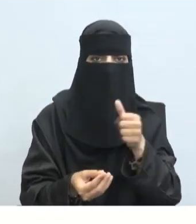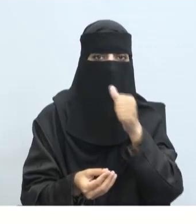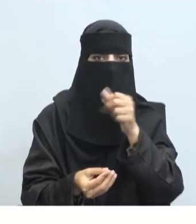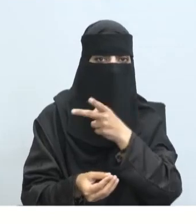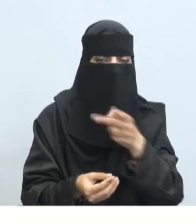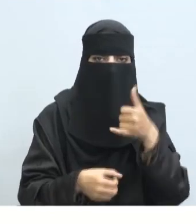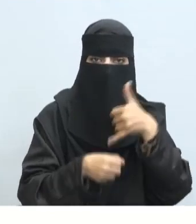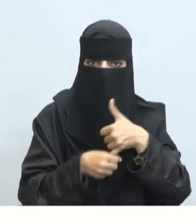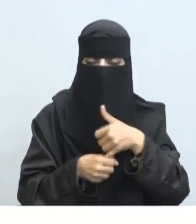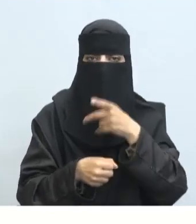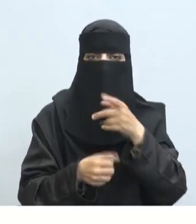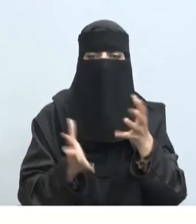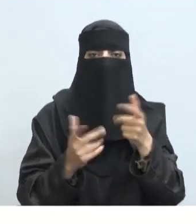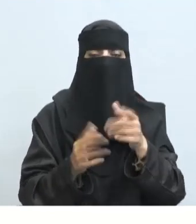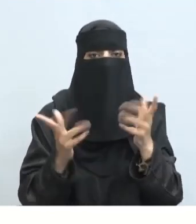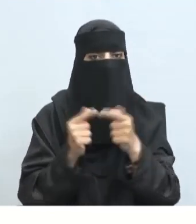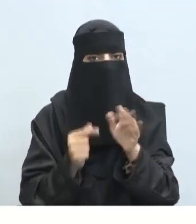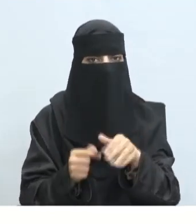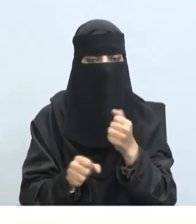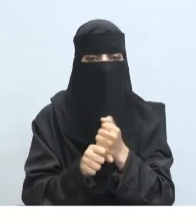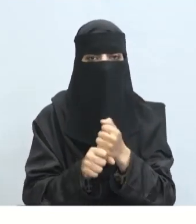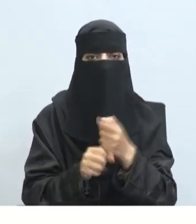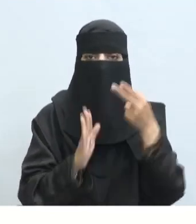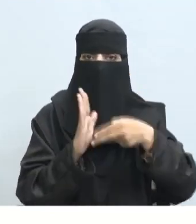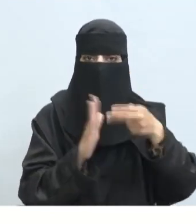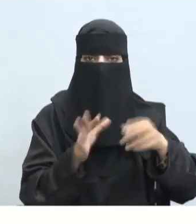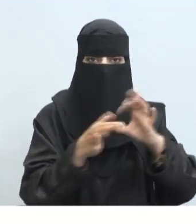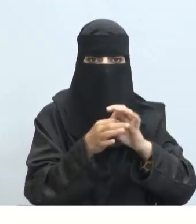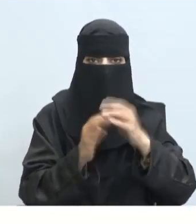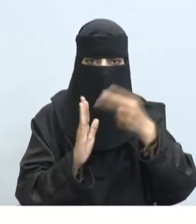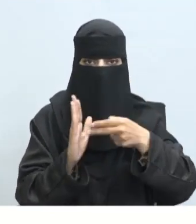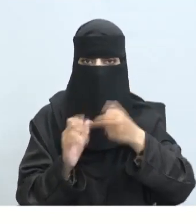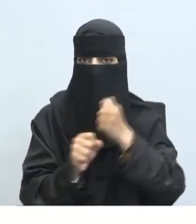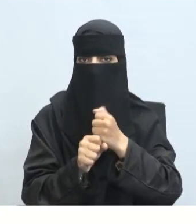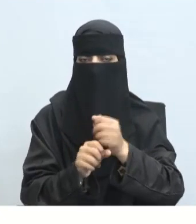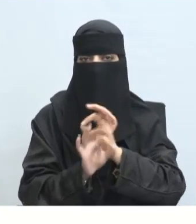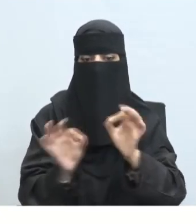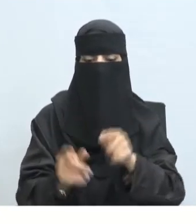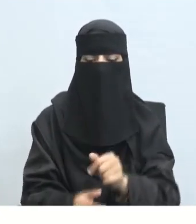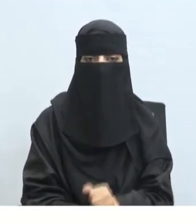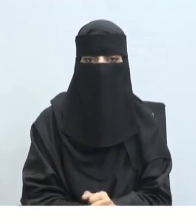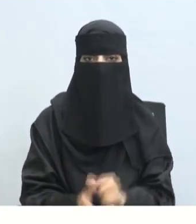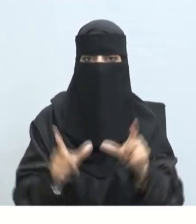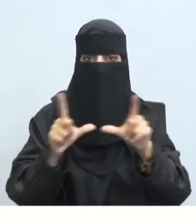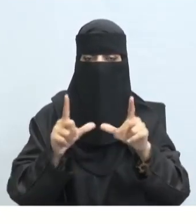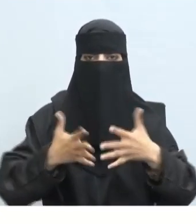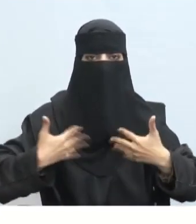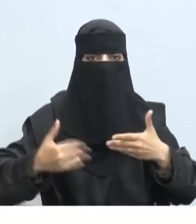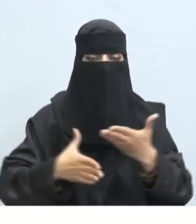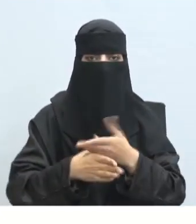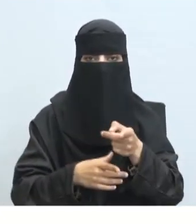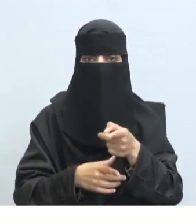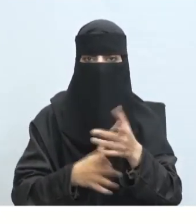المورد الغذاء المناسب عمل العقود معهم اتفاقيات لعمليات التمويل لجنه الترفيه ايضا